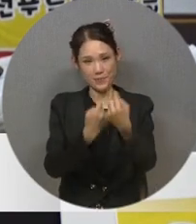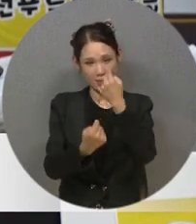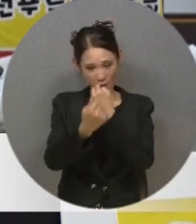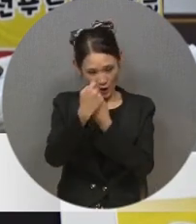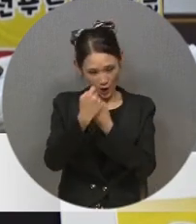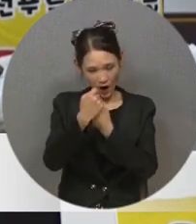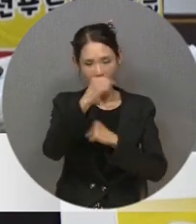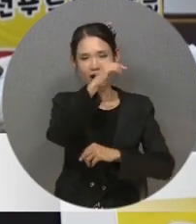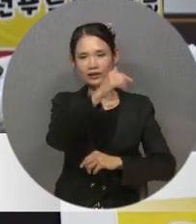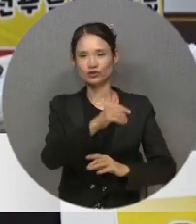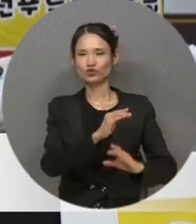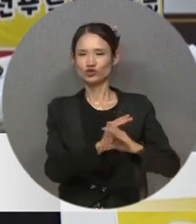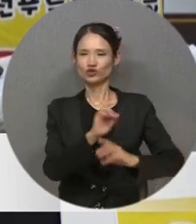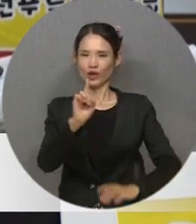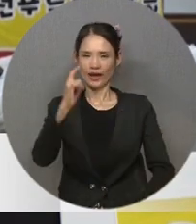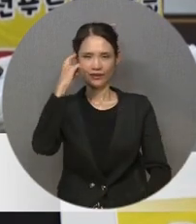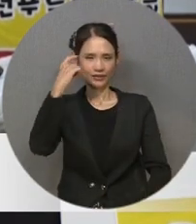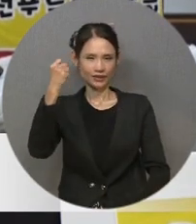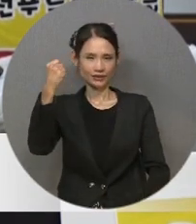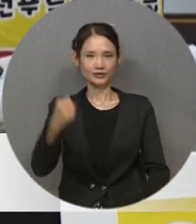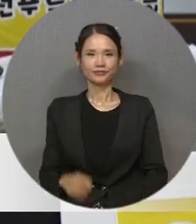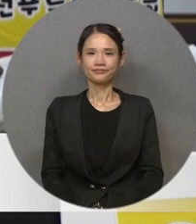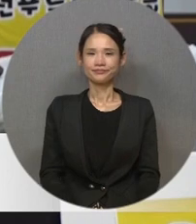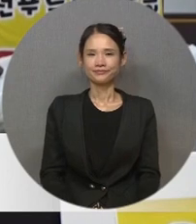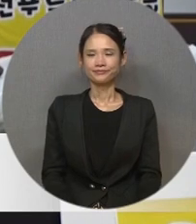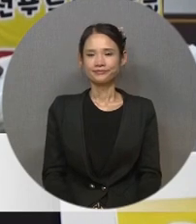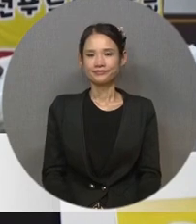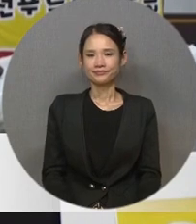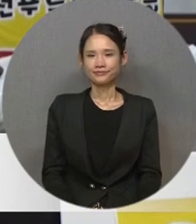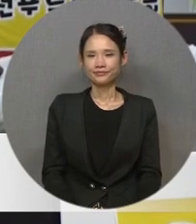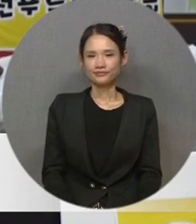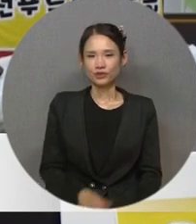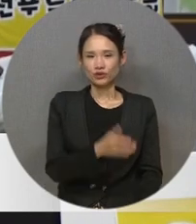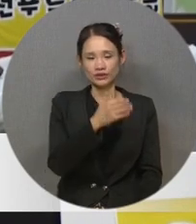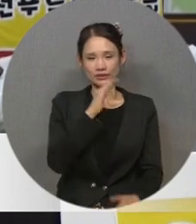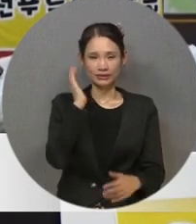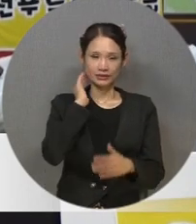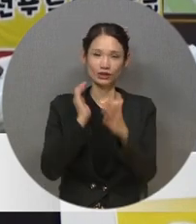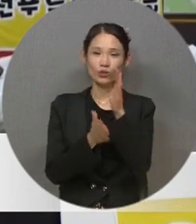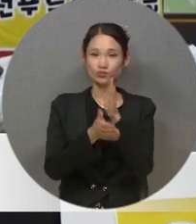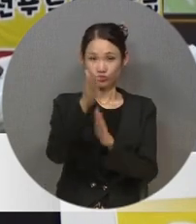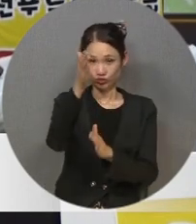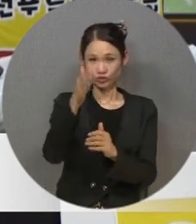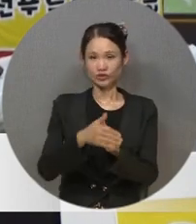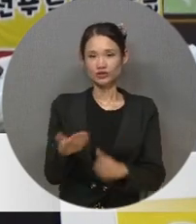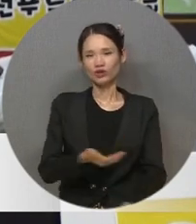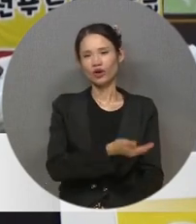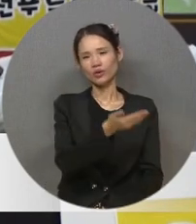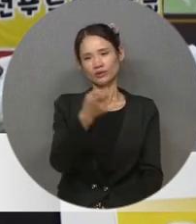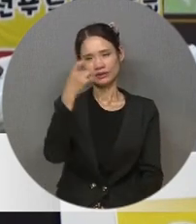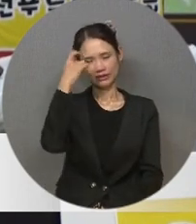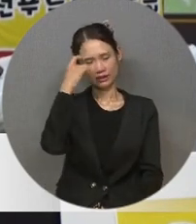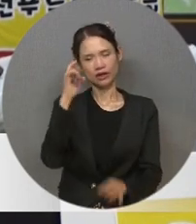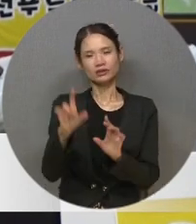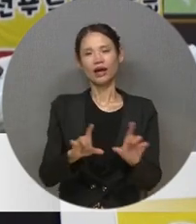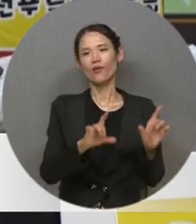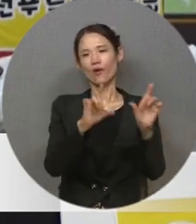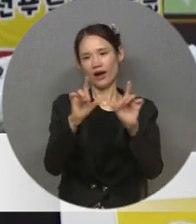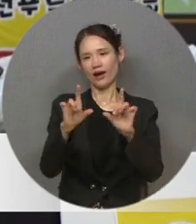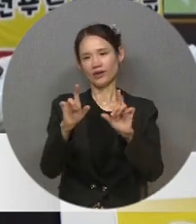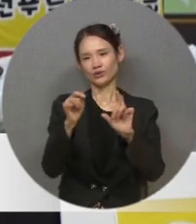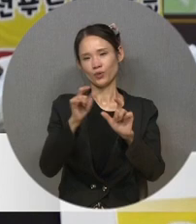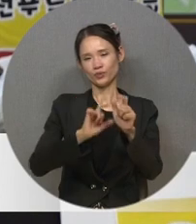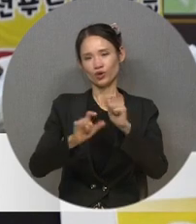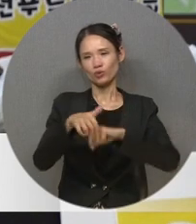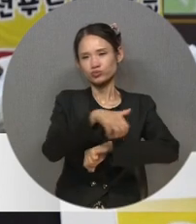그 과정 중에 하나라고 생각을 합니다. 우리 의정부시에서도 여러분들이 생활하는데